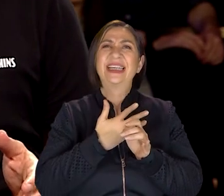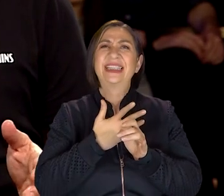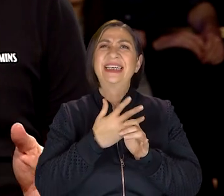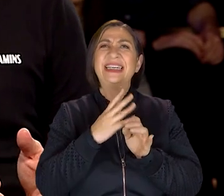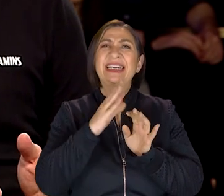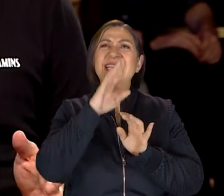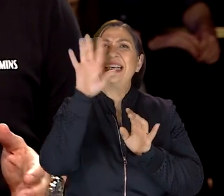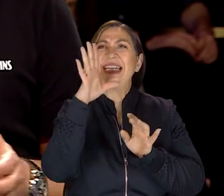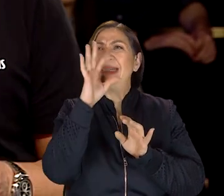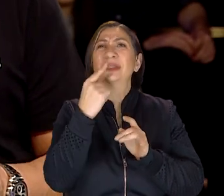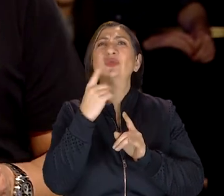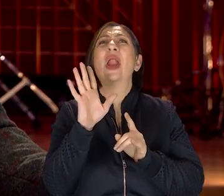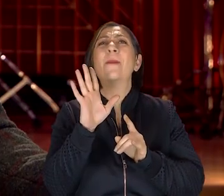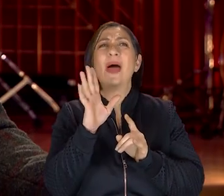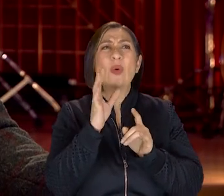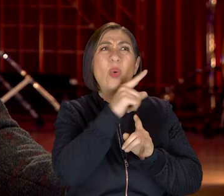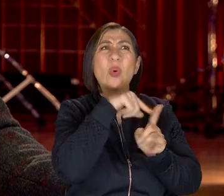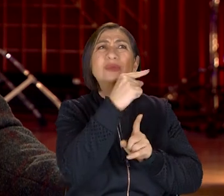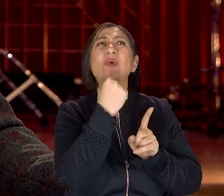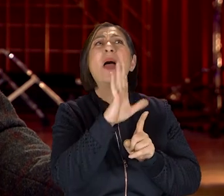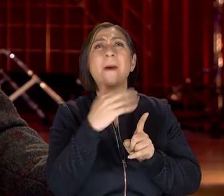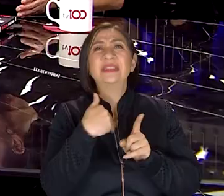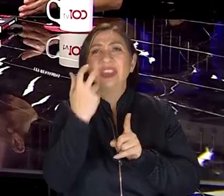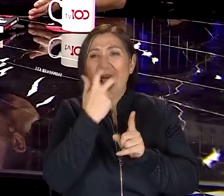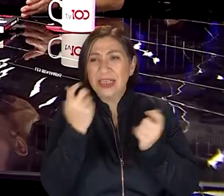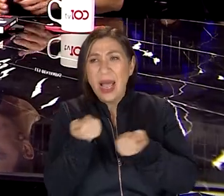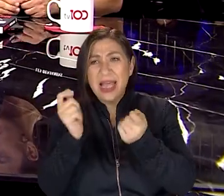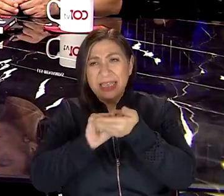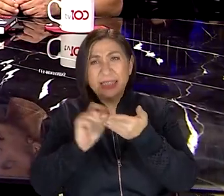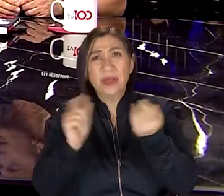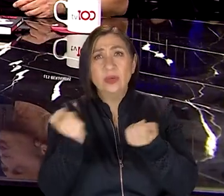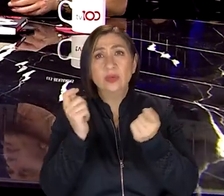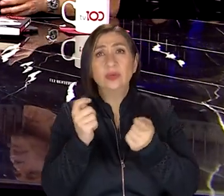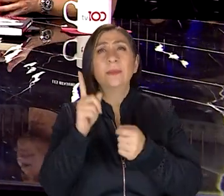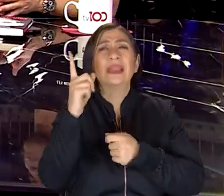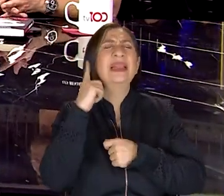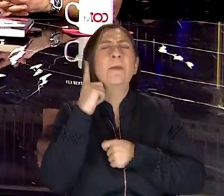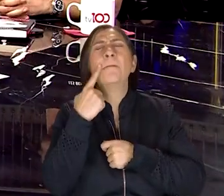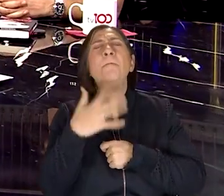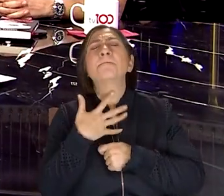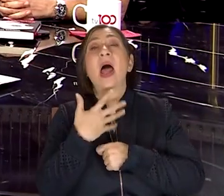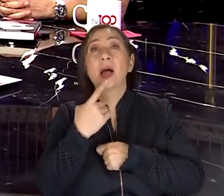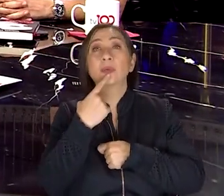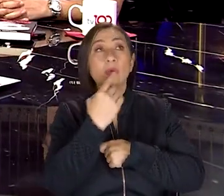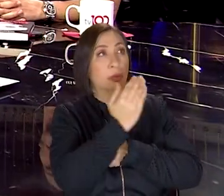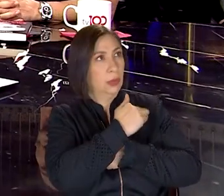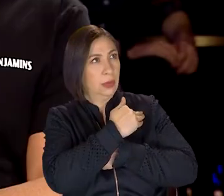hani Selçuk abiye söyleme, Uğur abiye söyleme. Biz hani bir şarkı üzerine uğraşıyoruz, bir şey yapmaya çalışıyoruz. Şunu bir dinletir misiniz bana